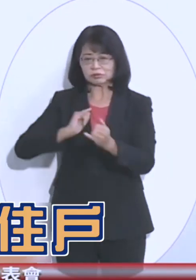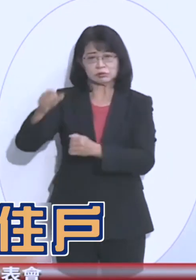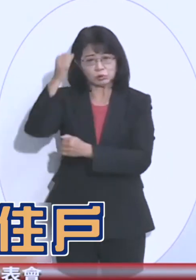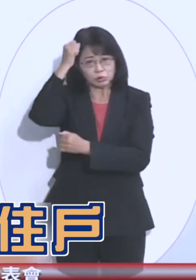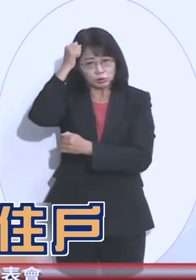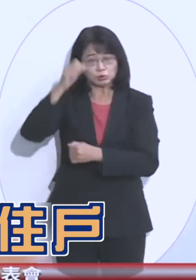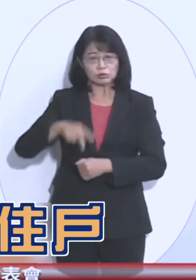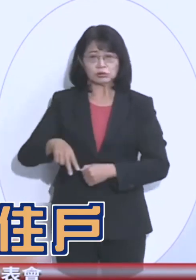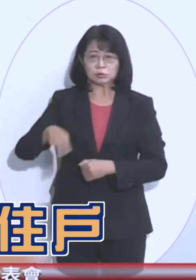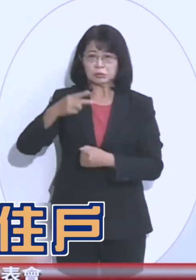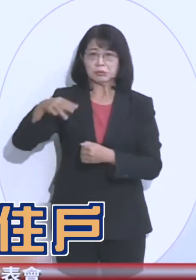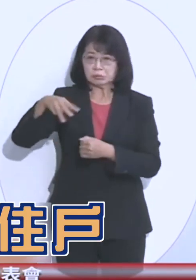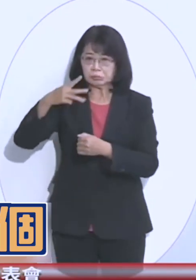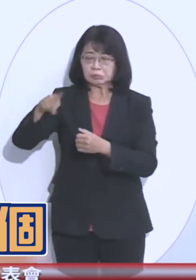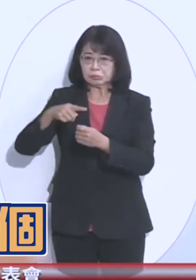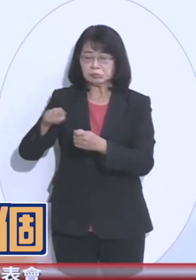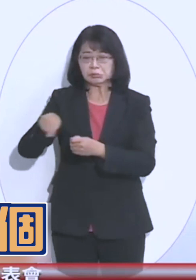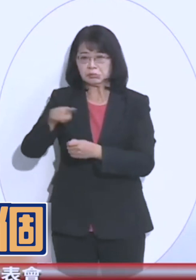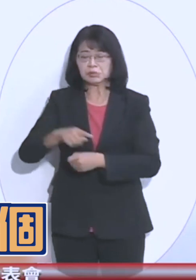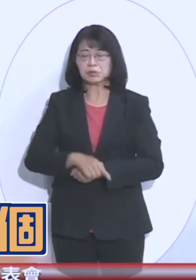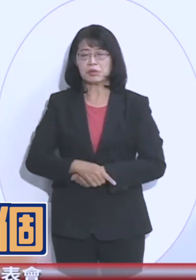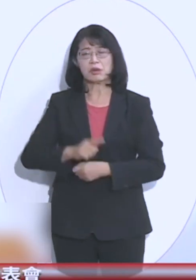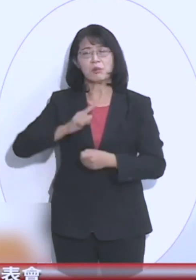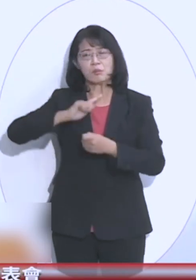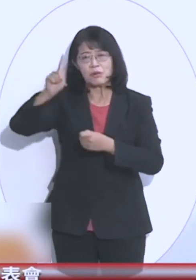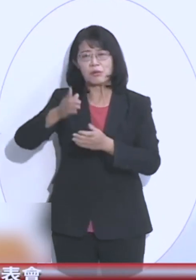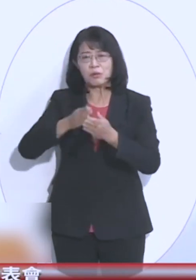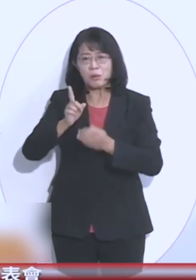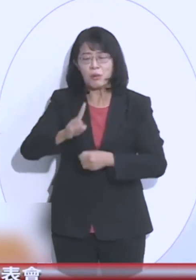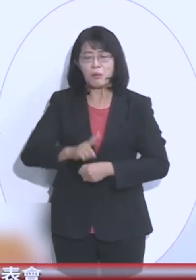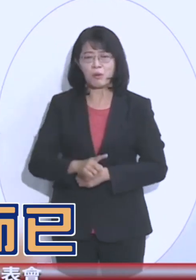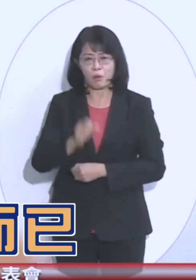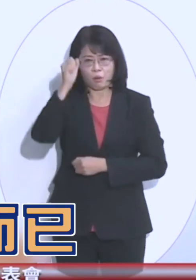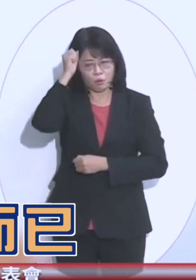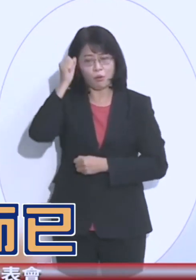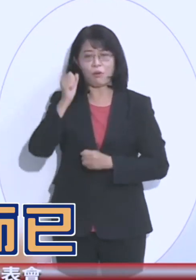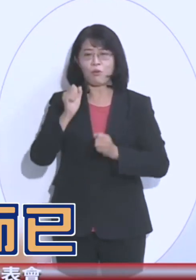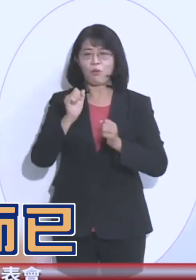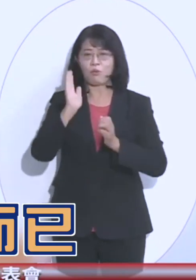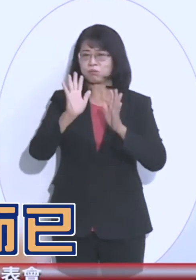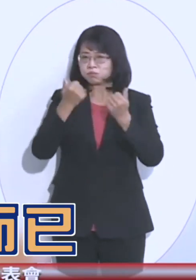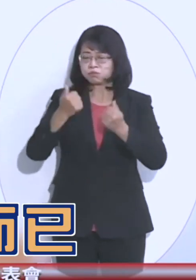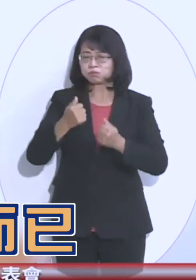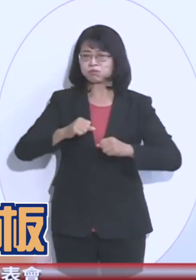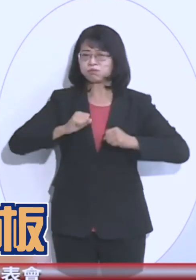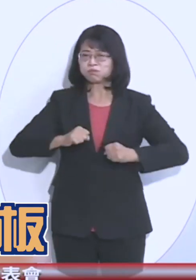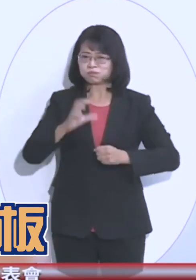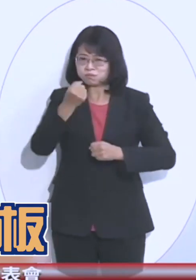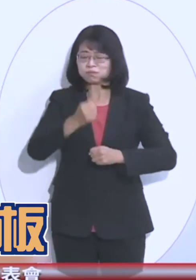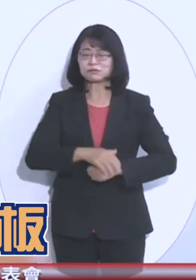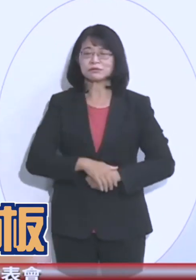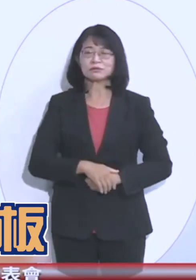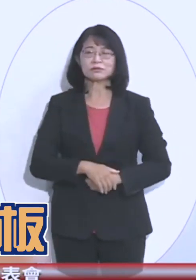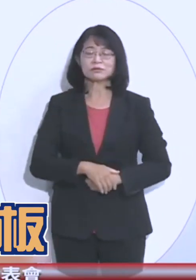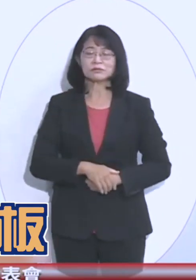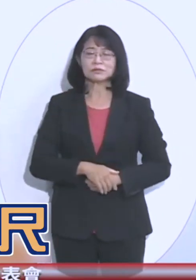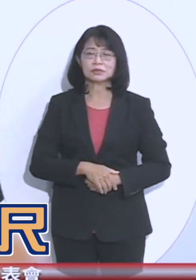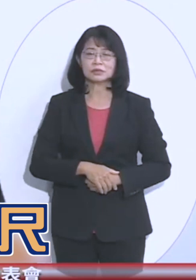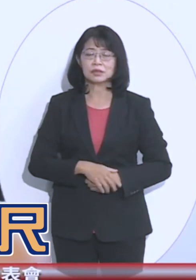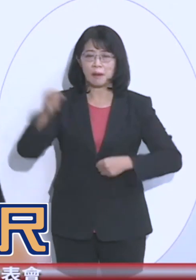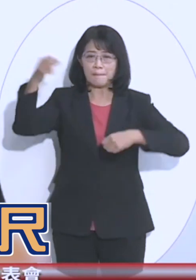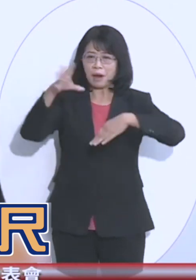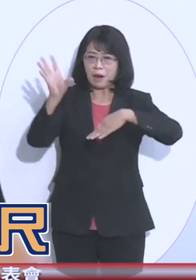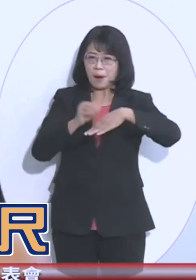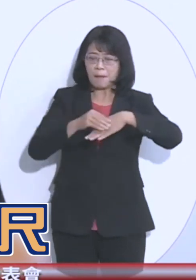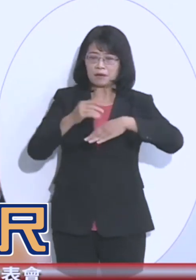三百栋的住户？因诉求的一个居住正义甲伊的生存权利，叫你甲太阳能板